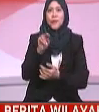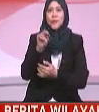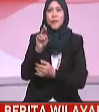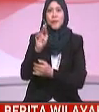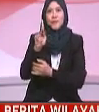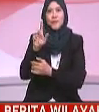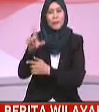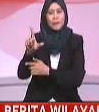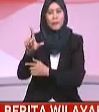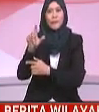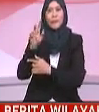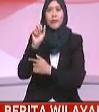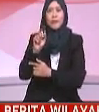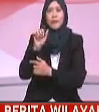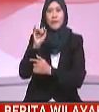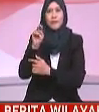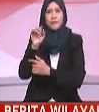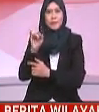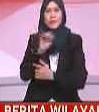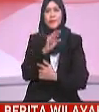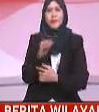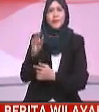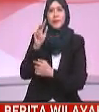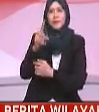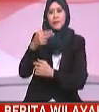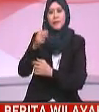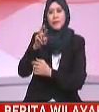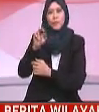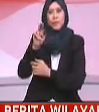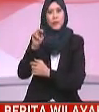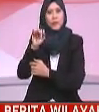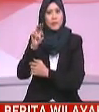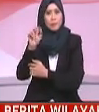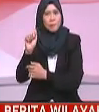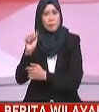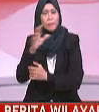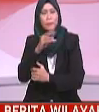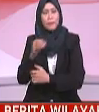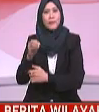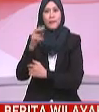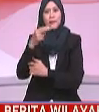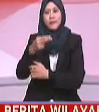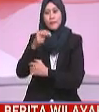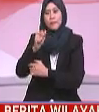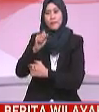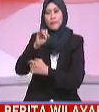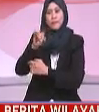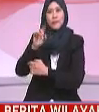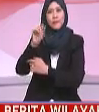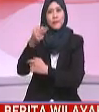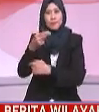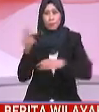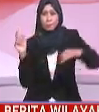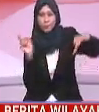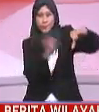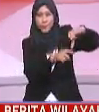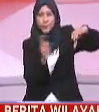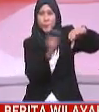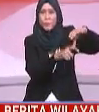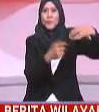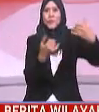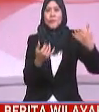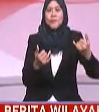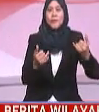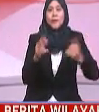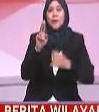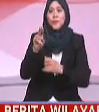Nuraini Abdul Rashid, Karunisa Ayuni Muhammad Syahrudin dan Tuan Nur Hidayah Tuan Ismail. Kemenangan itu membolehkan Uni